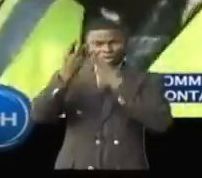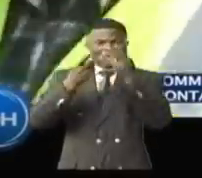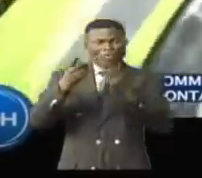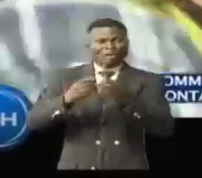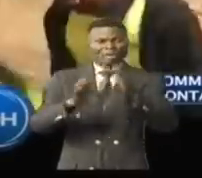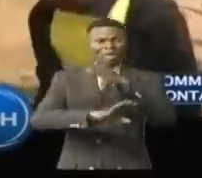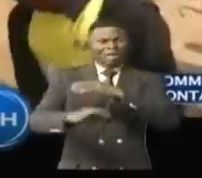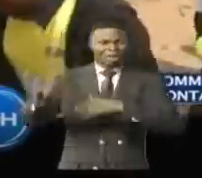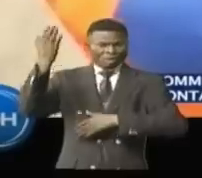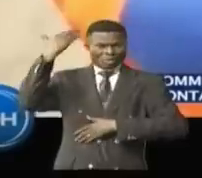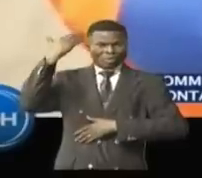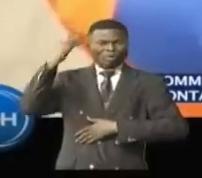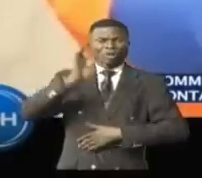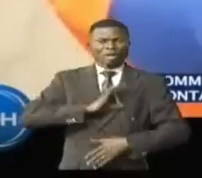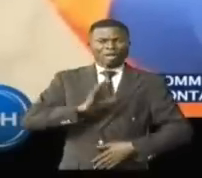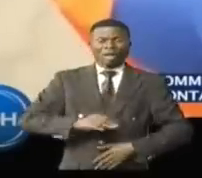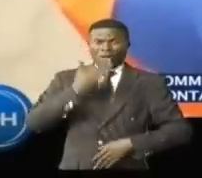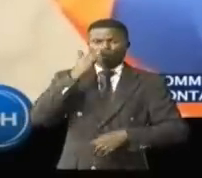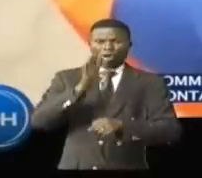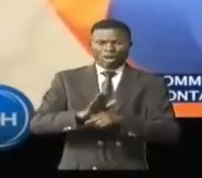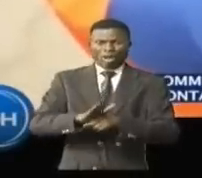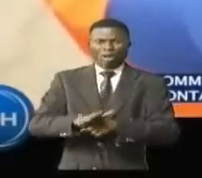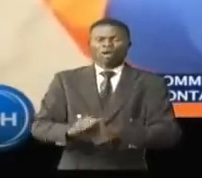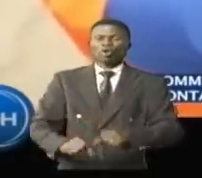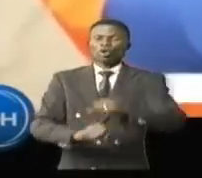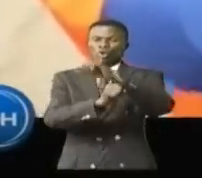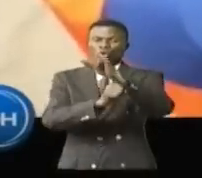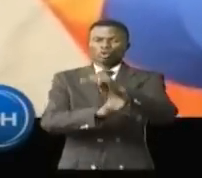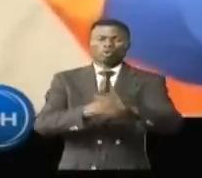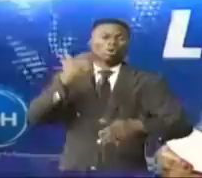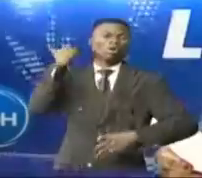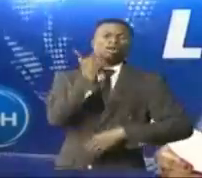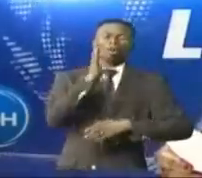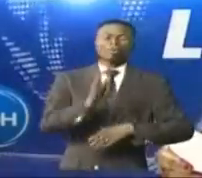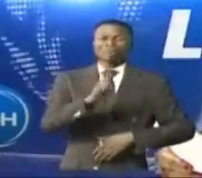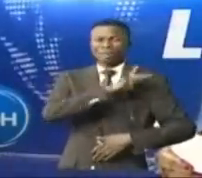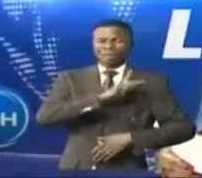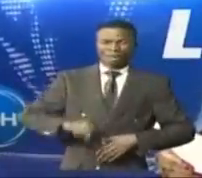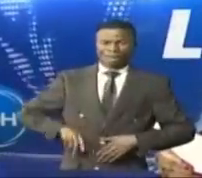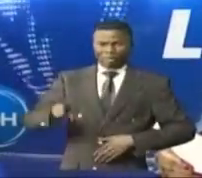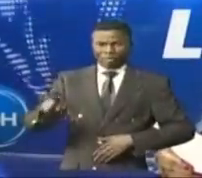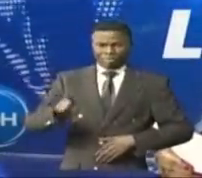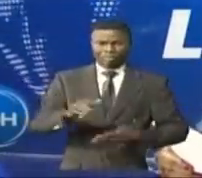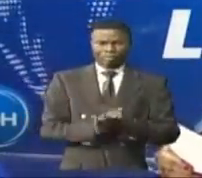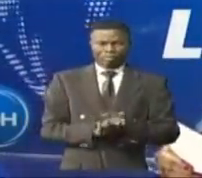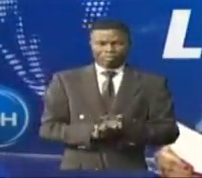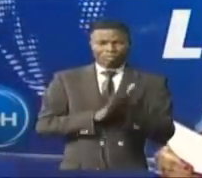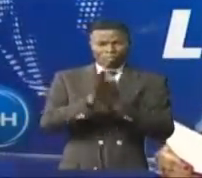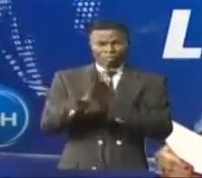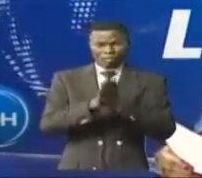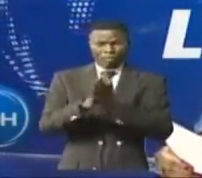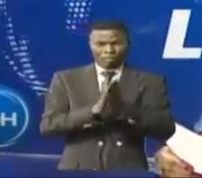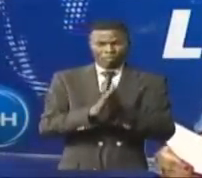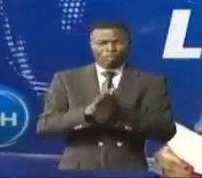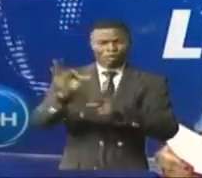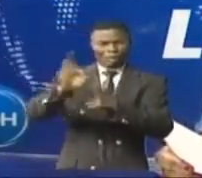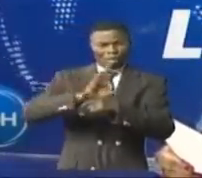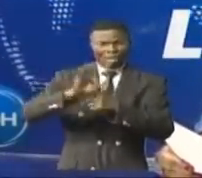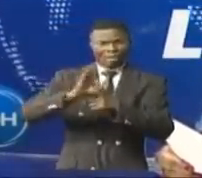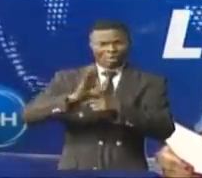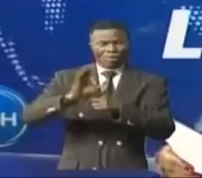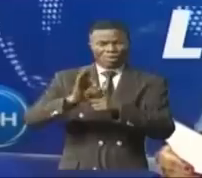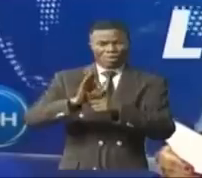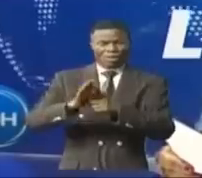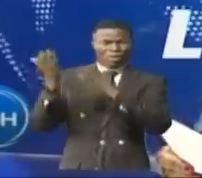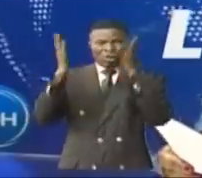de l'État où il avait promis d'honorer le martyr de Simon Kimbangu. Vous êtes intéressé par une formation en